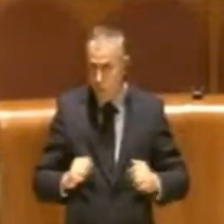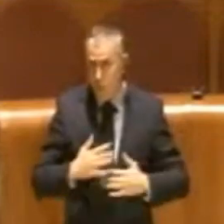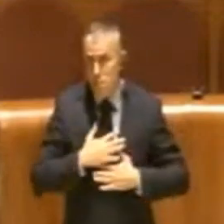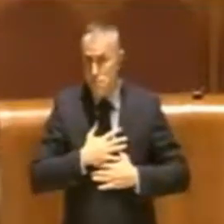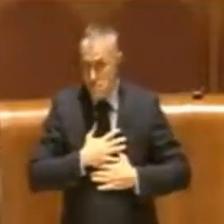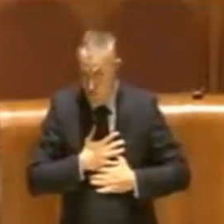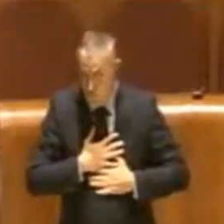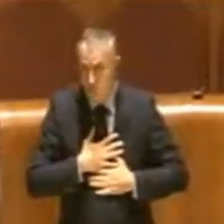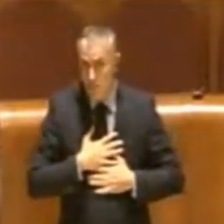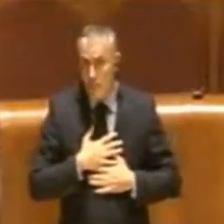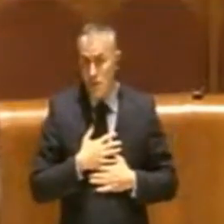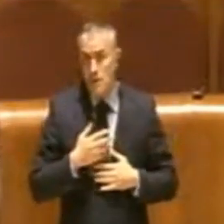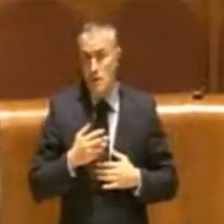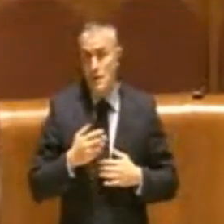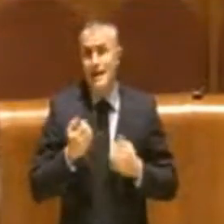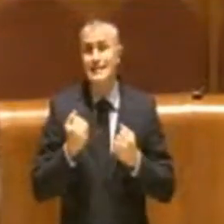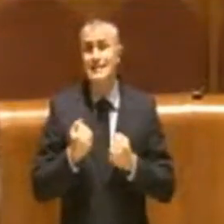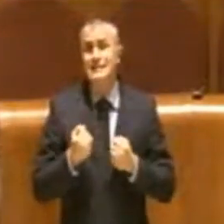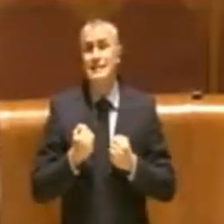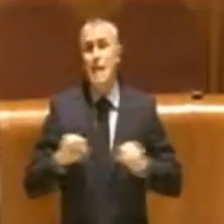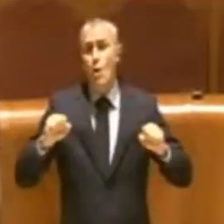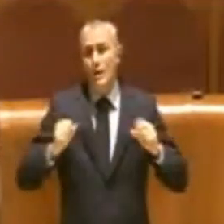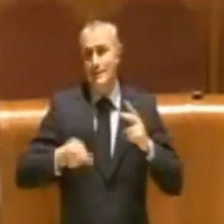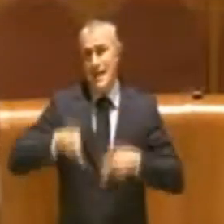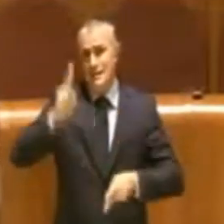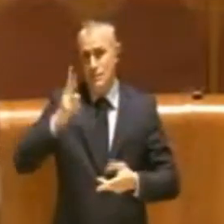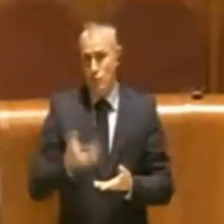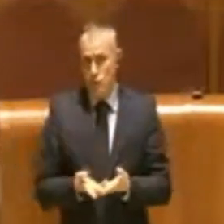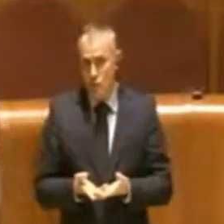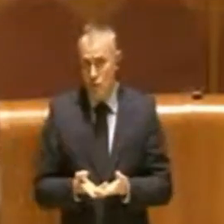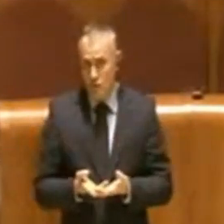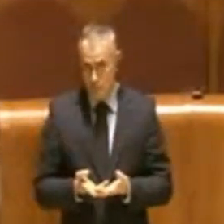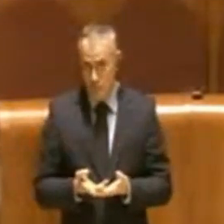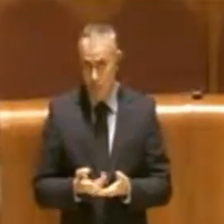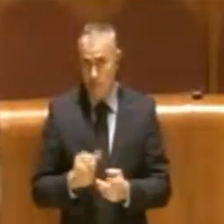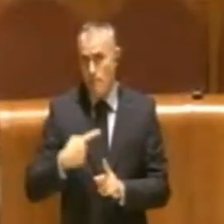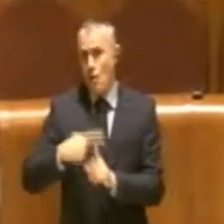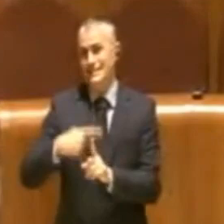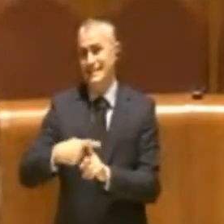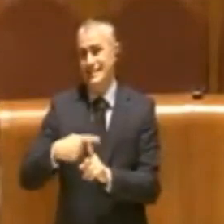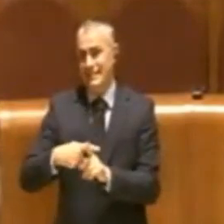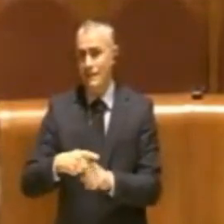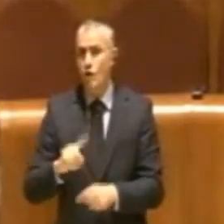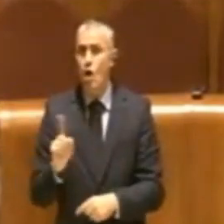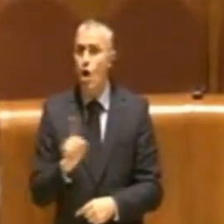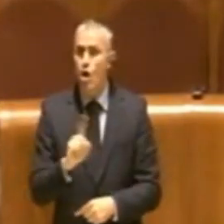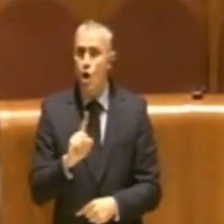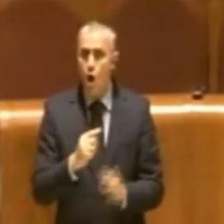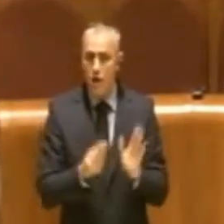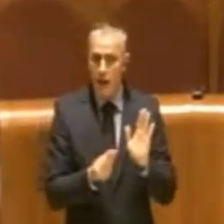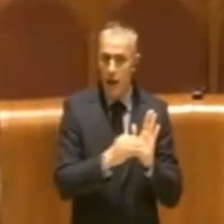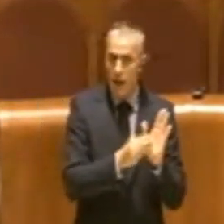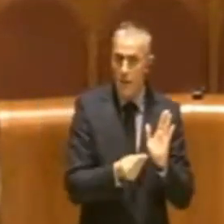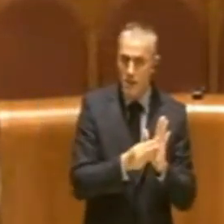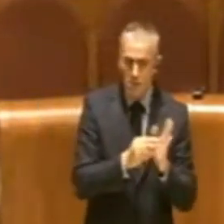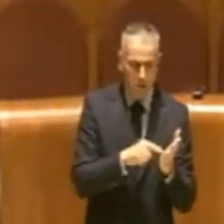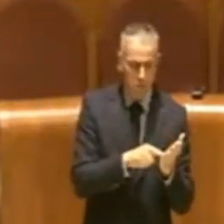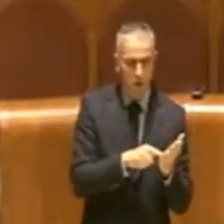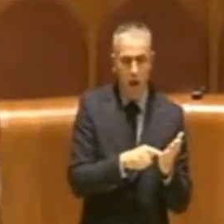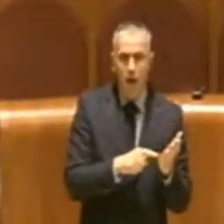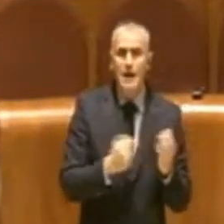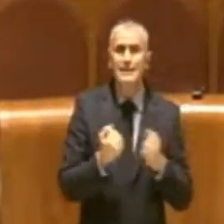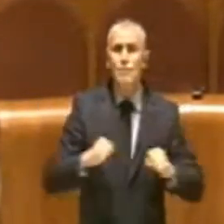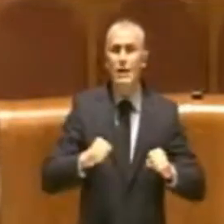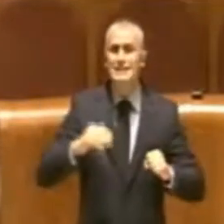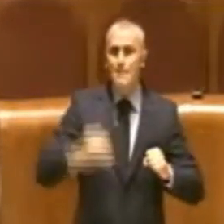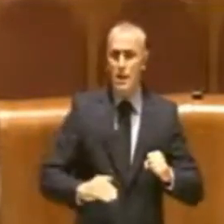di maggior democrazia e non certamente un lavoro di minore diciamo democrazia da questo punto